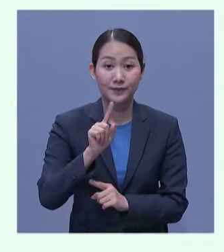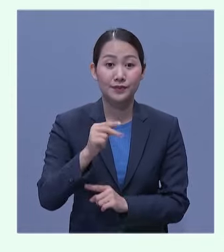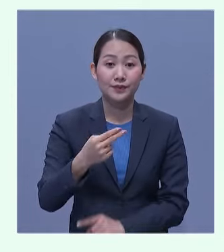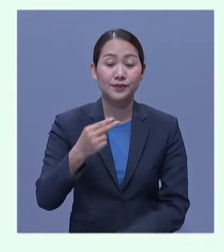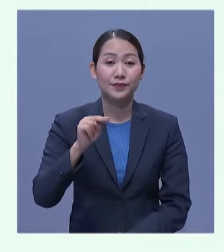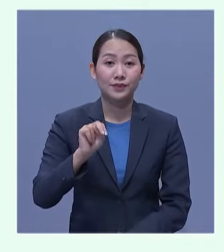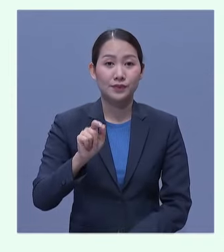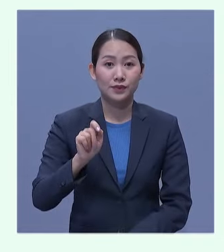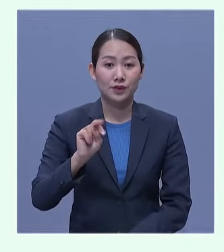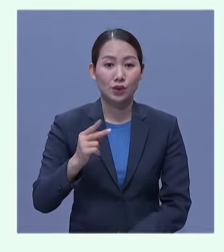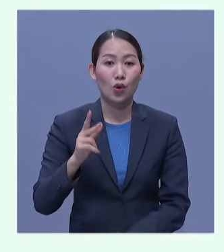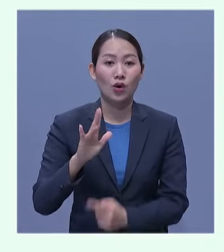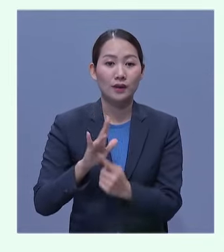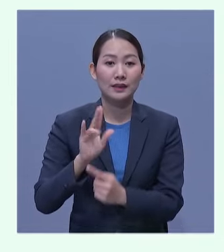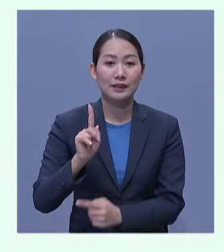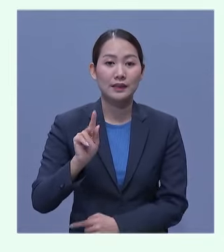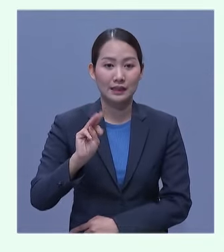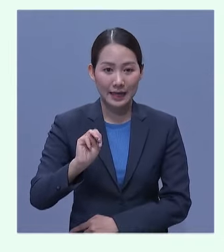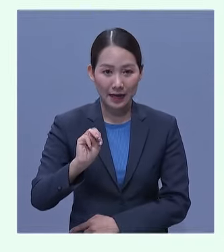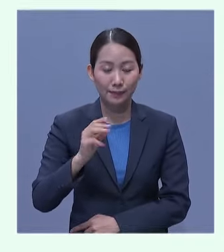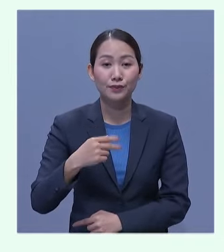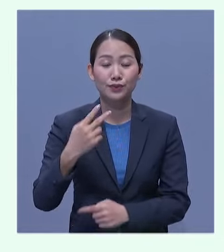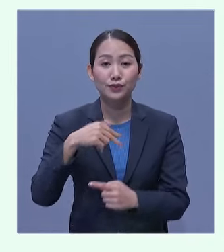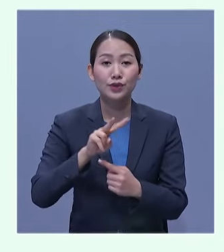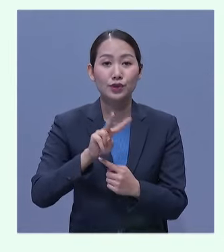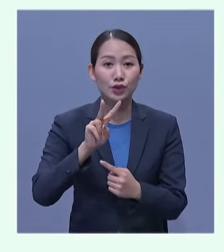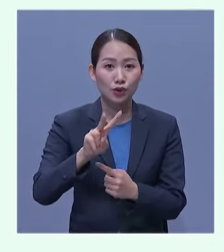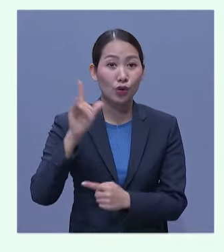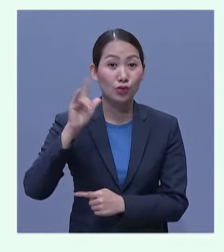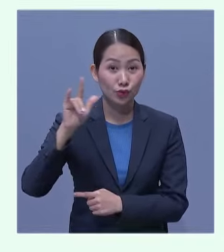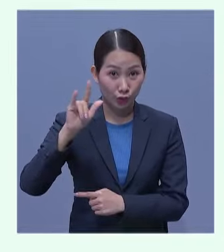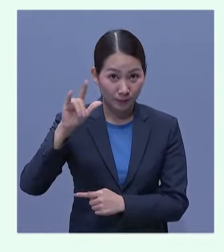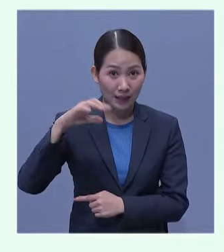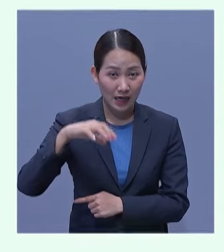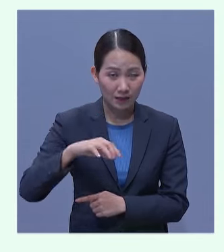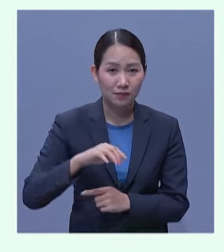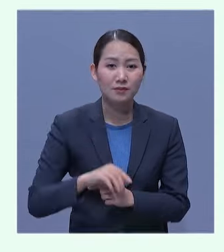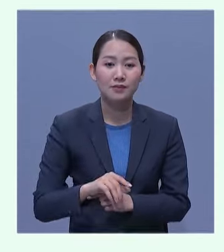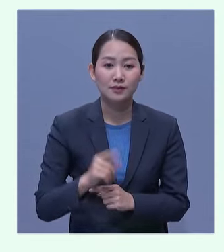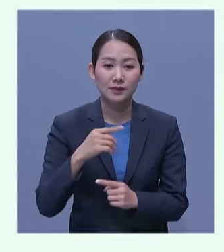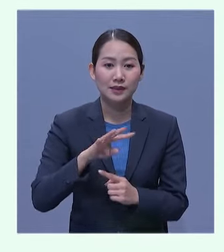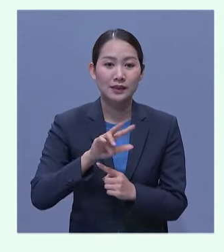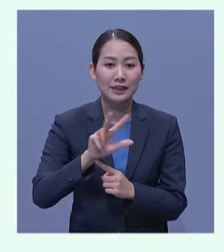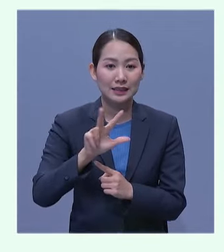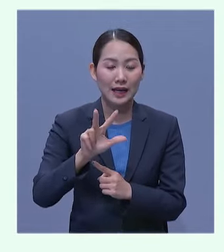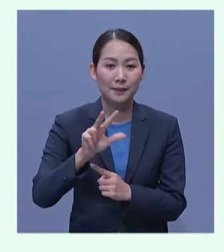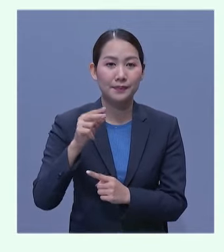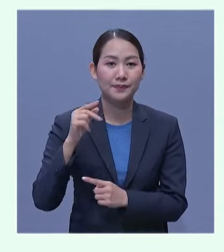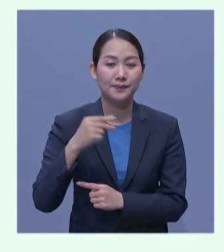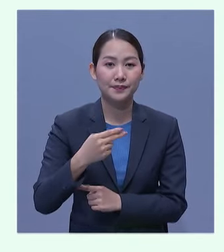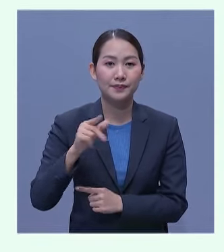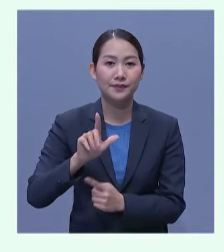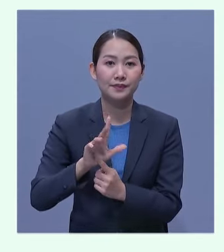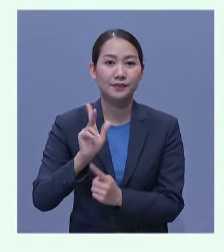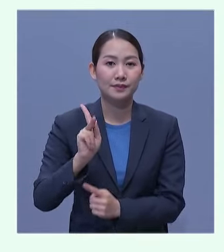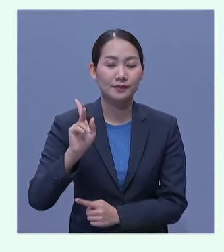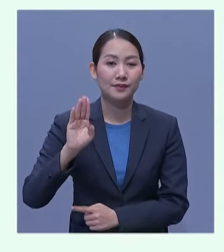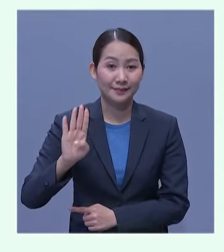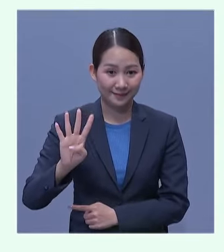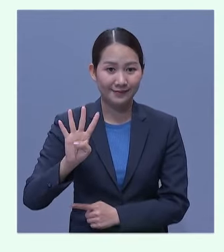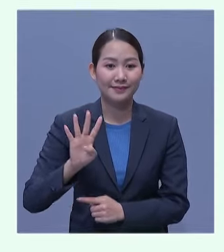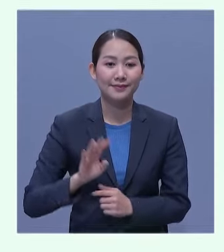เมตตามมาด้วยดอนเมือง 95.6ไมโครกรัมต่อลูกบาทเมตหลัก 4นะคะ 92ไมโครกรัมต่อลูกบาท